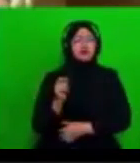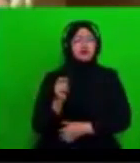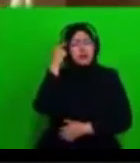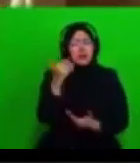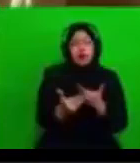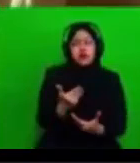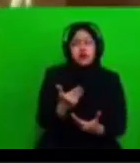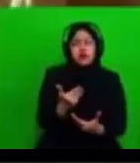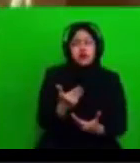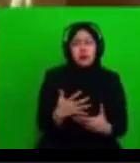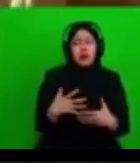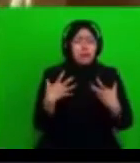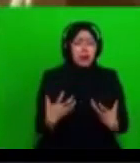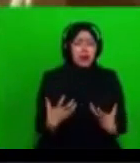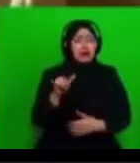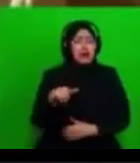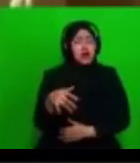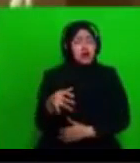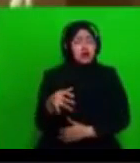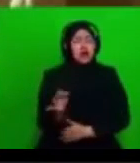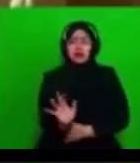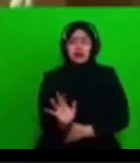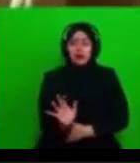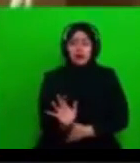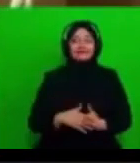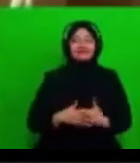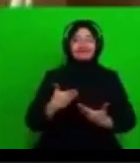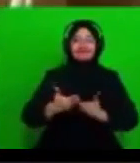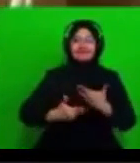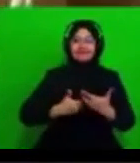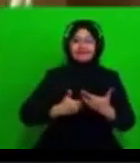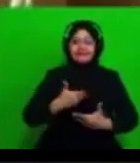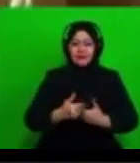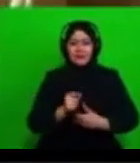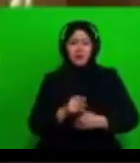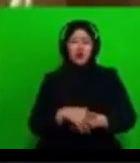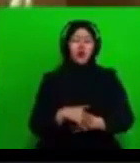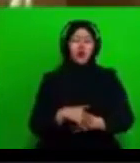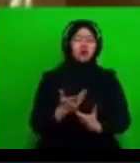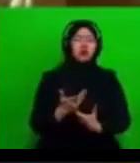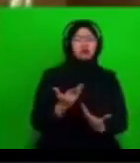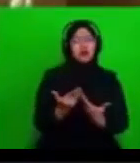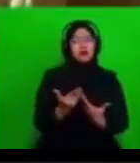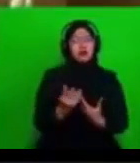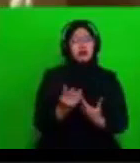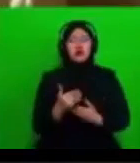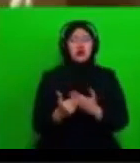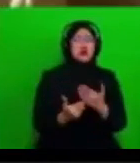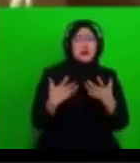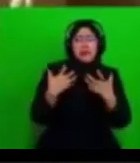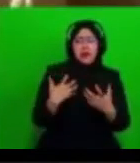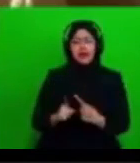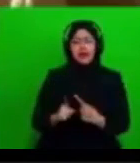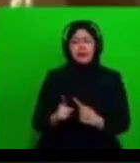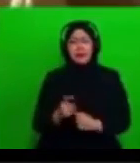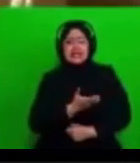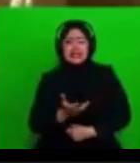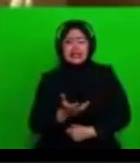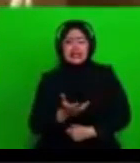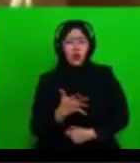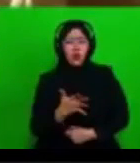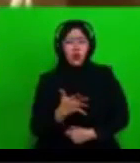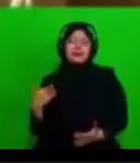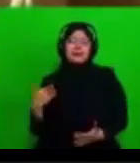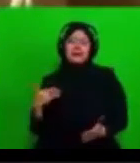apa, seberat sekali apa. Meskipun itu berat, tetapi karena passion ternyata menyenangkan dan